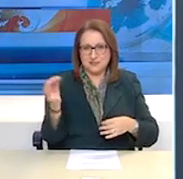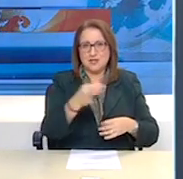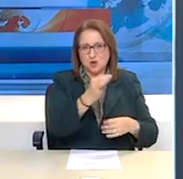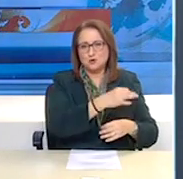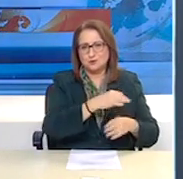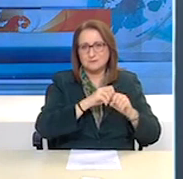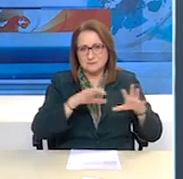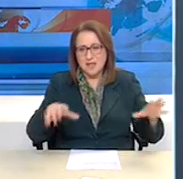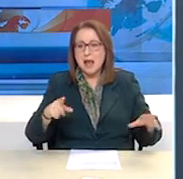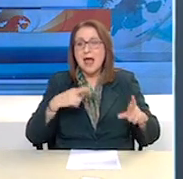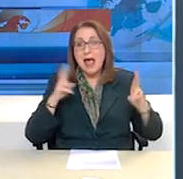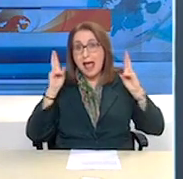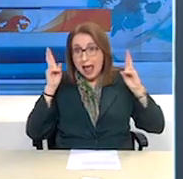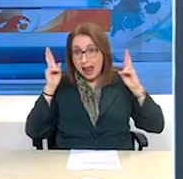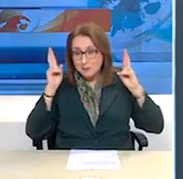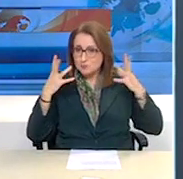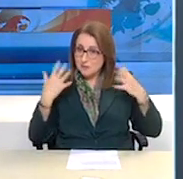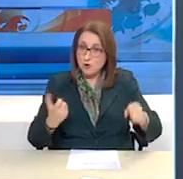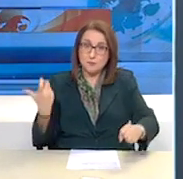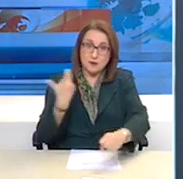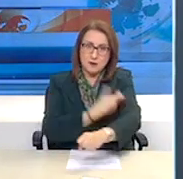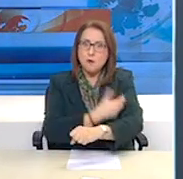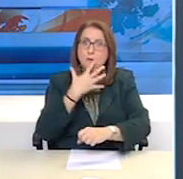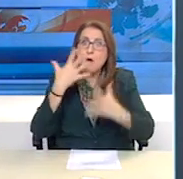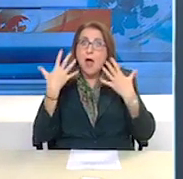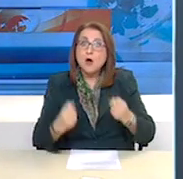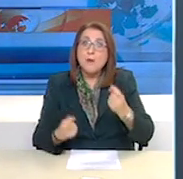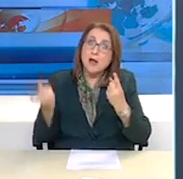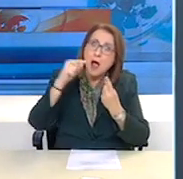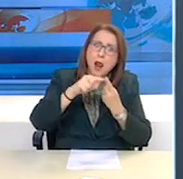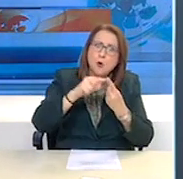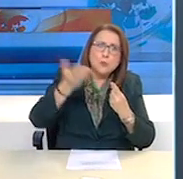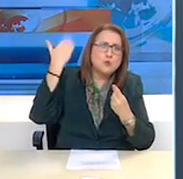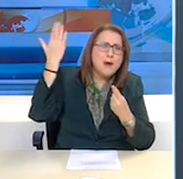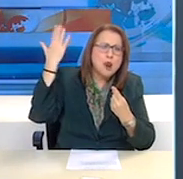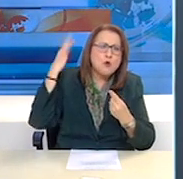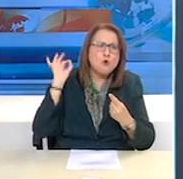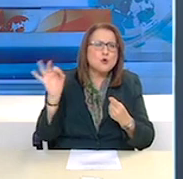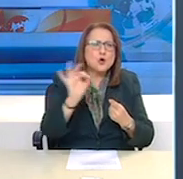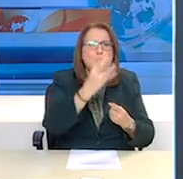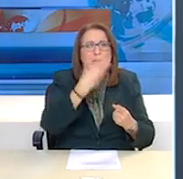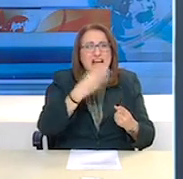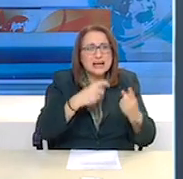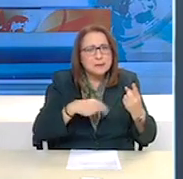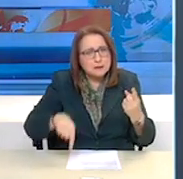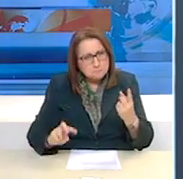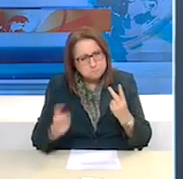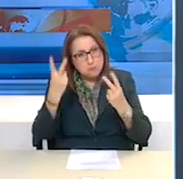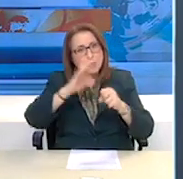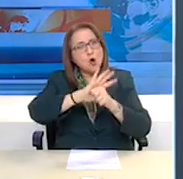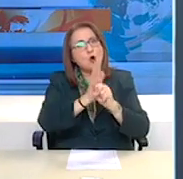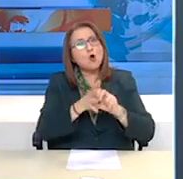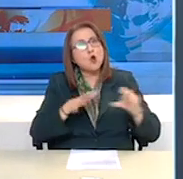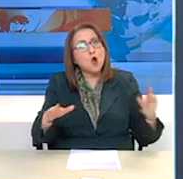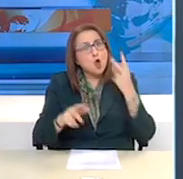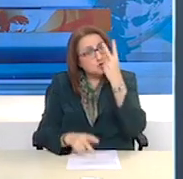δύο επιθετική ή ταυτόχρονα και ιδιαίτερα τους αυξημένους κινδύνους συνανθρώπους μας να εκτίθενται και στην